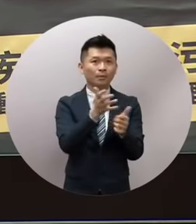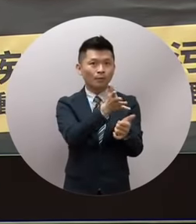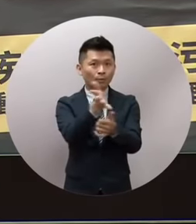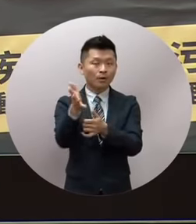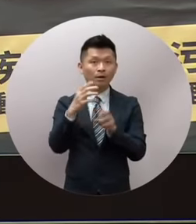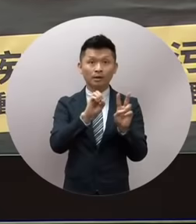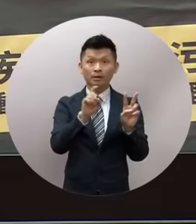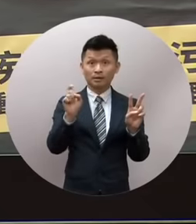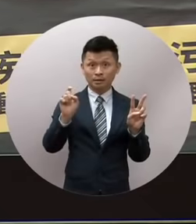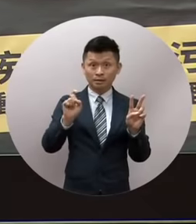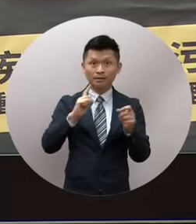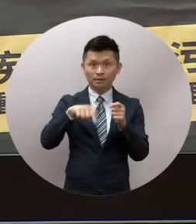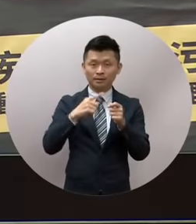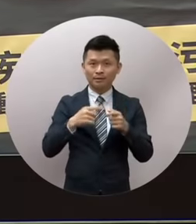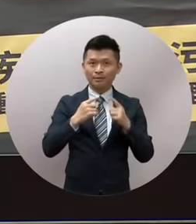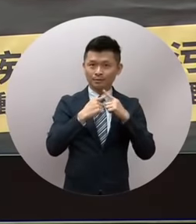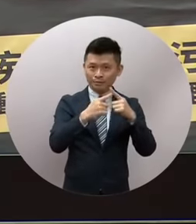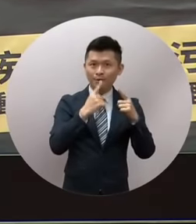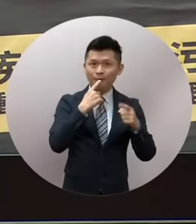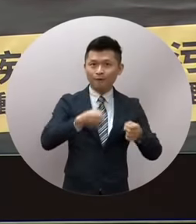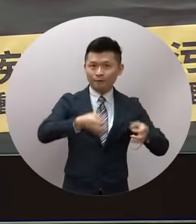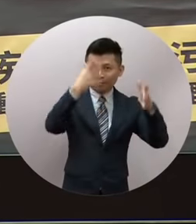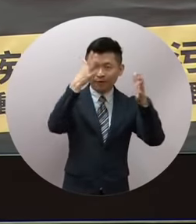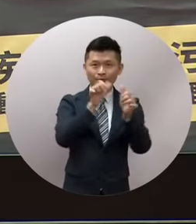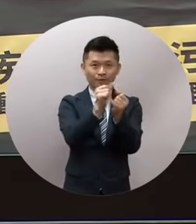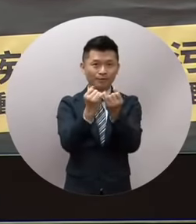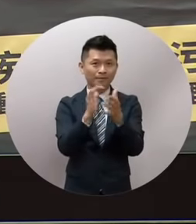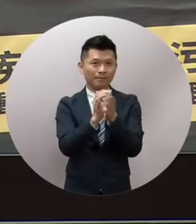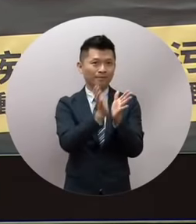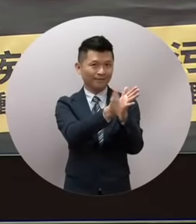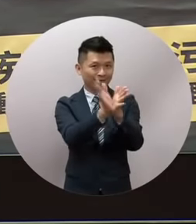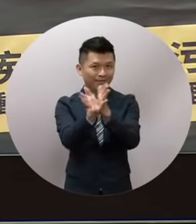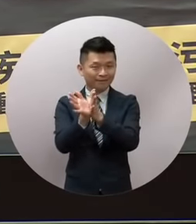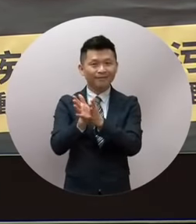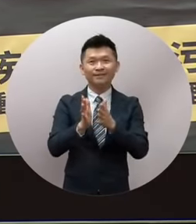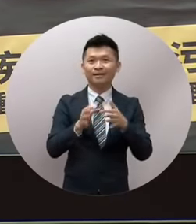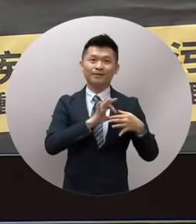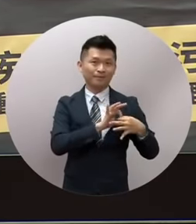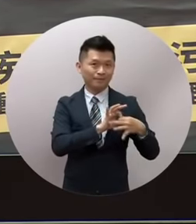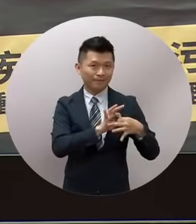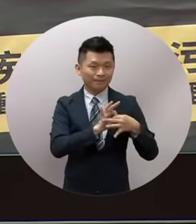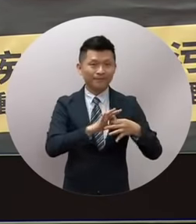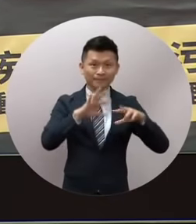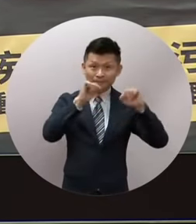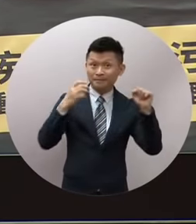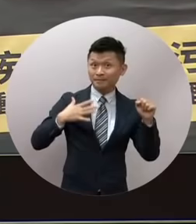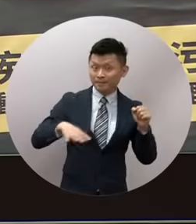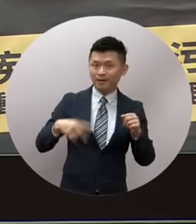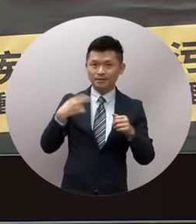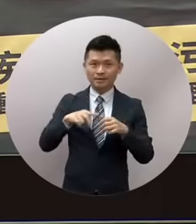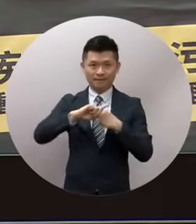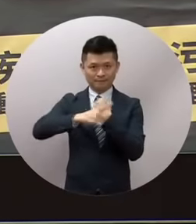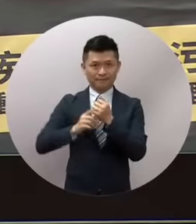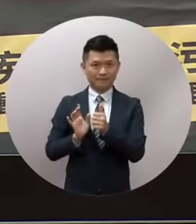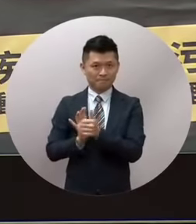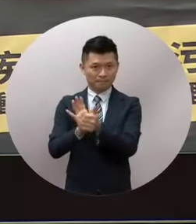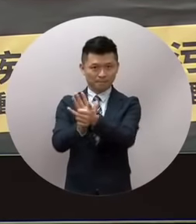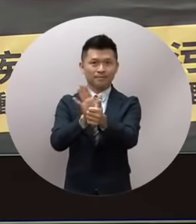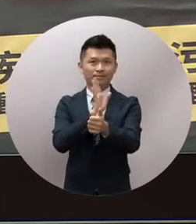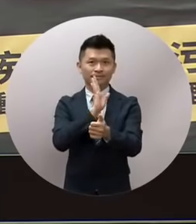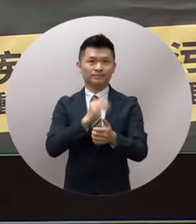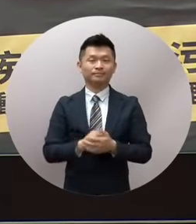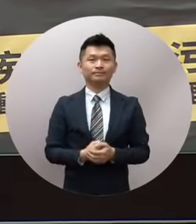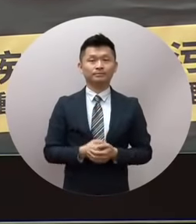从2010年开始就去到红楼跟这些同志朋友们聊天呢，理解他们，甚至后来一起大力的推动这个法案的进行。我